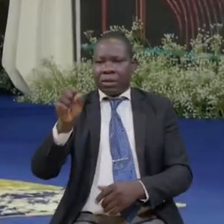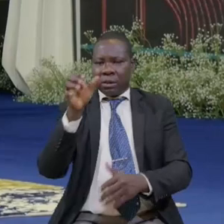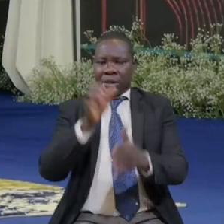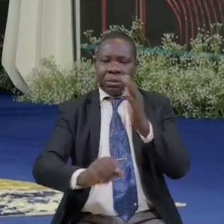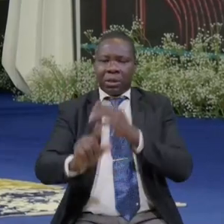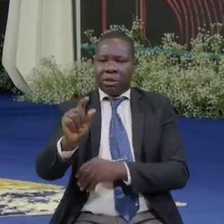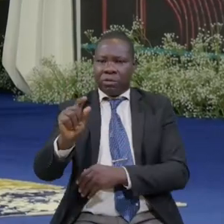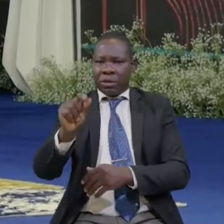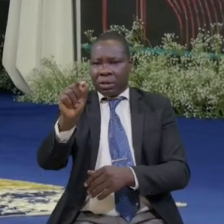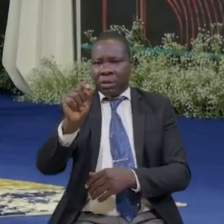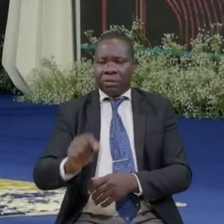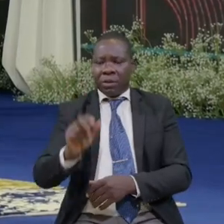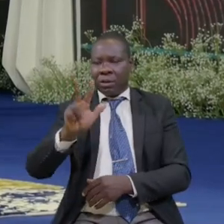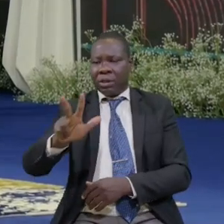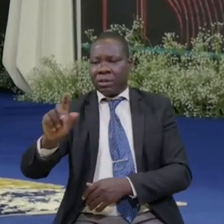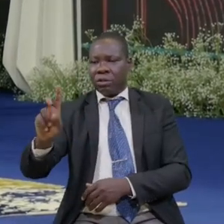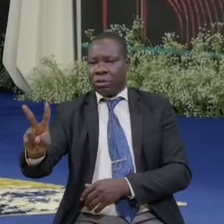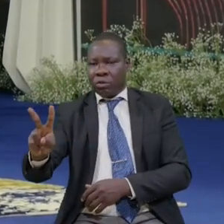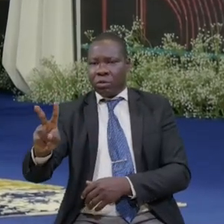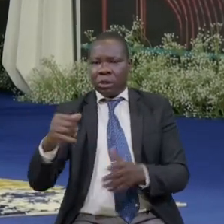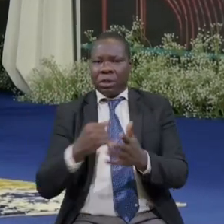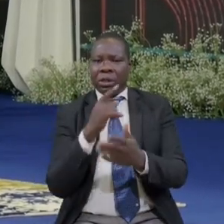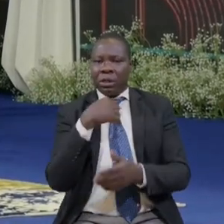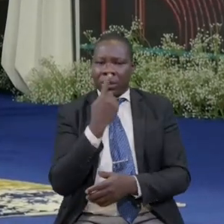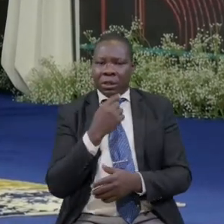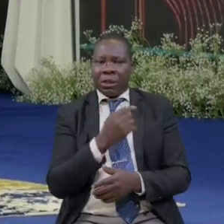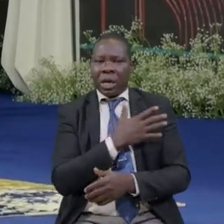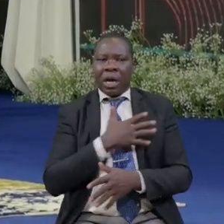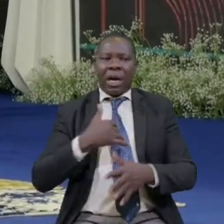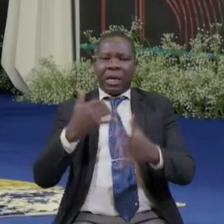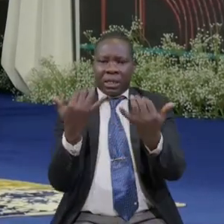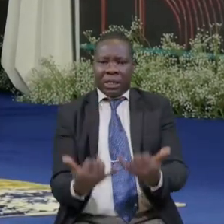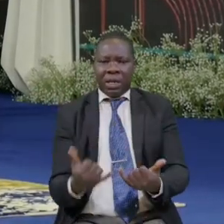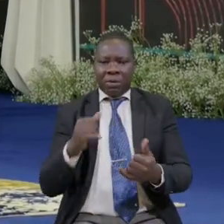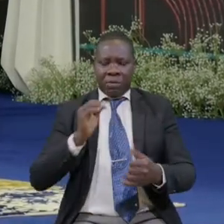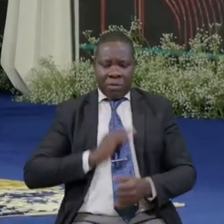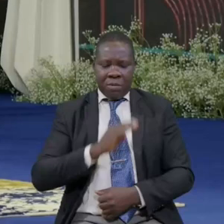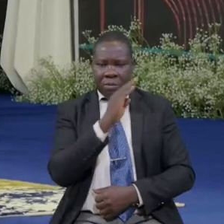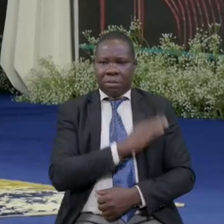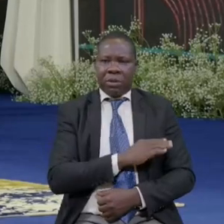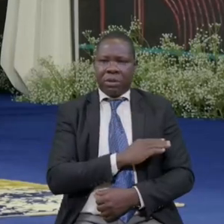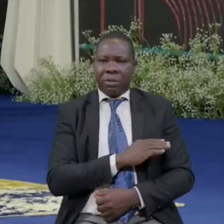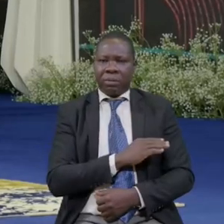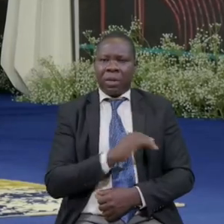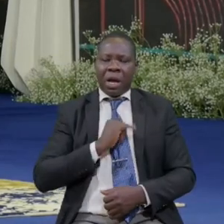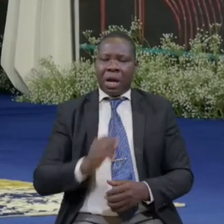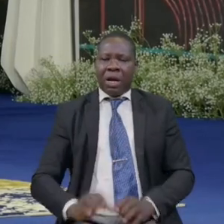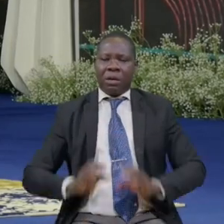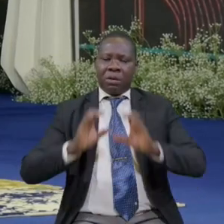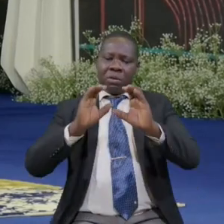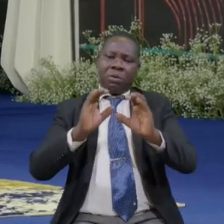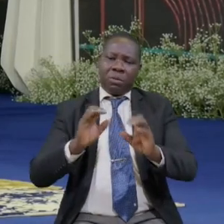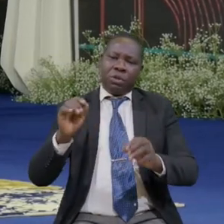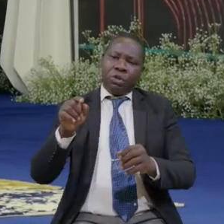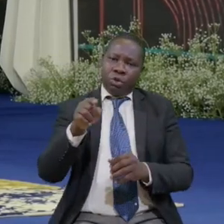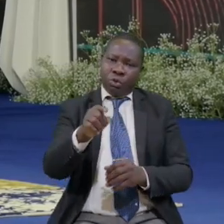lisons le verset 32 qui dit « Et maintenant, je vous recommande à